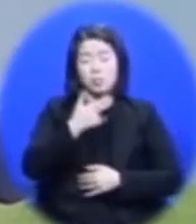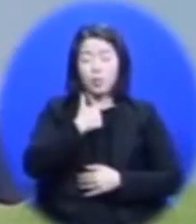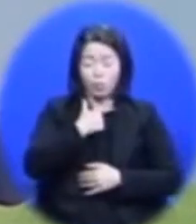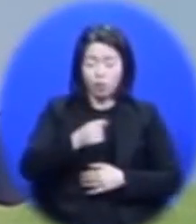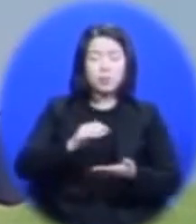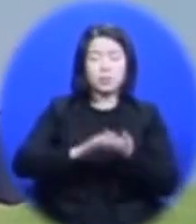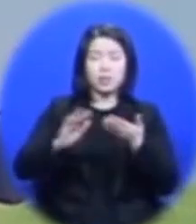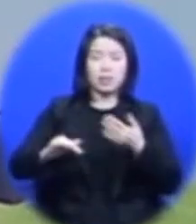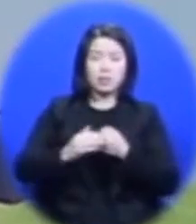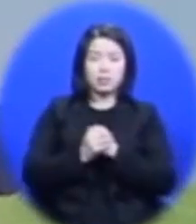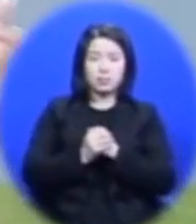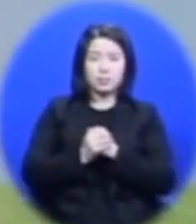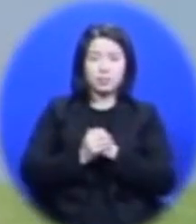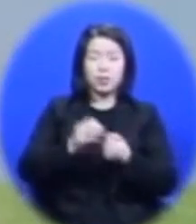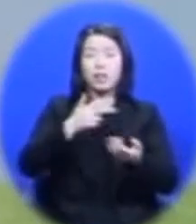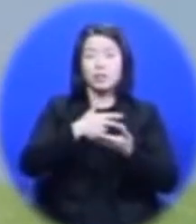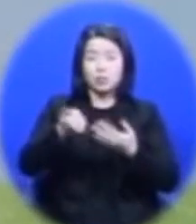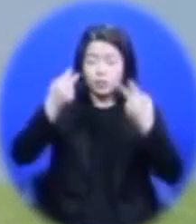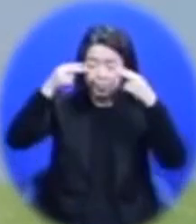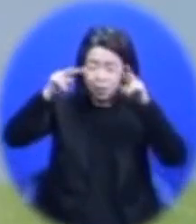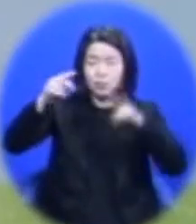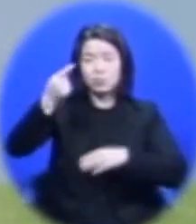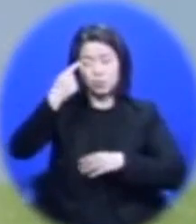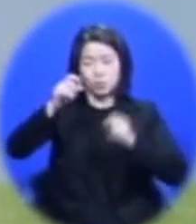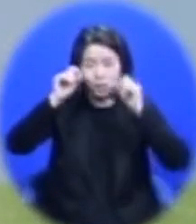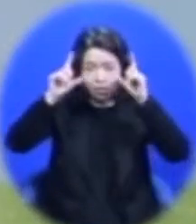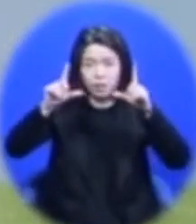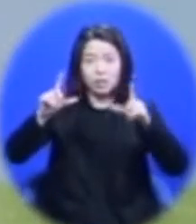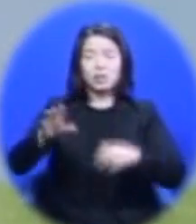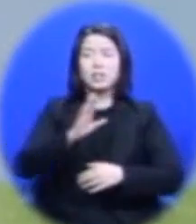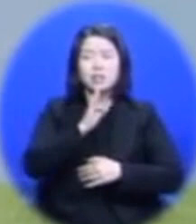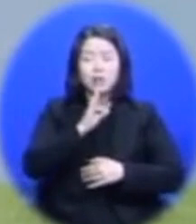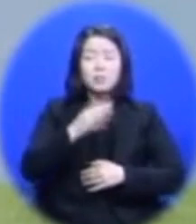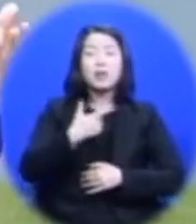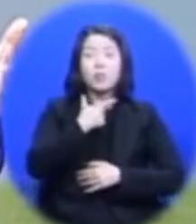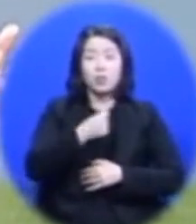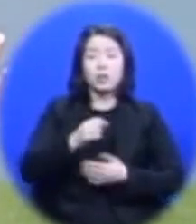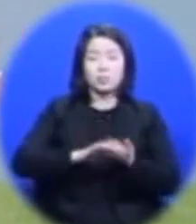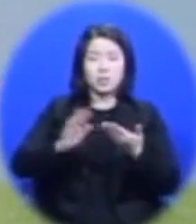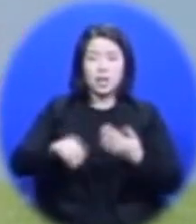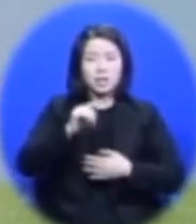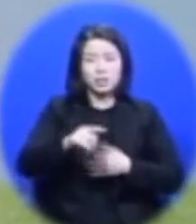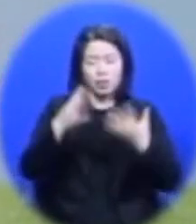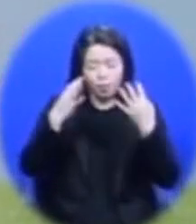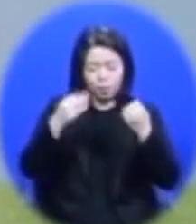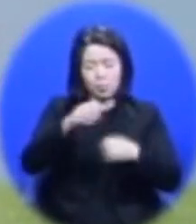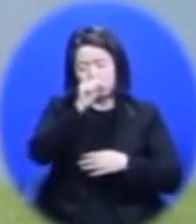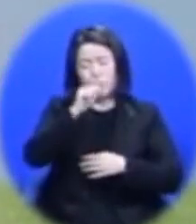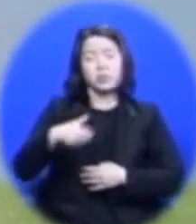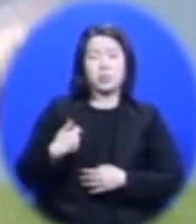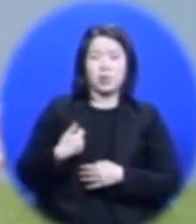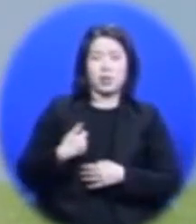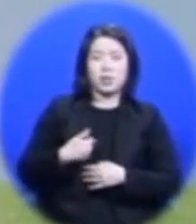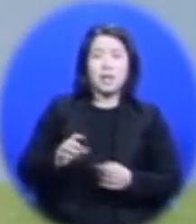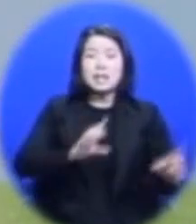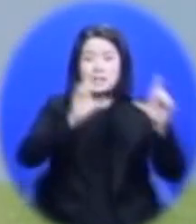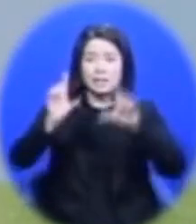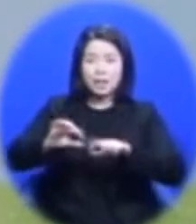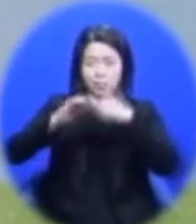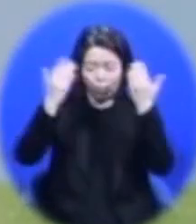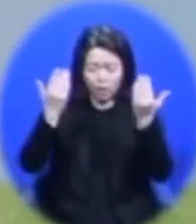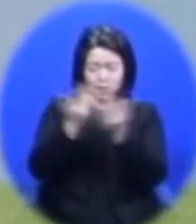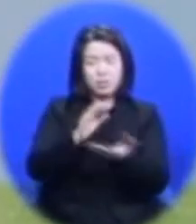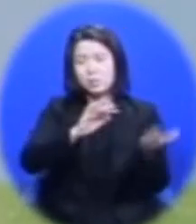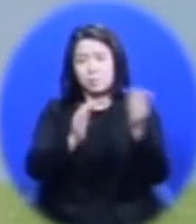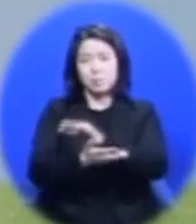원합니다. 주님을 바라보는 눈이 뜨이기를 정말 원해요. 그게 얼마나 좋은 것인지를. 삶이 완전히